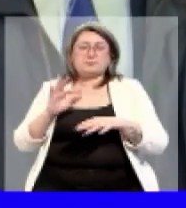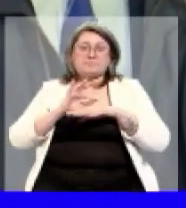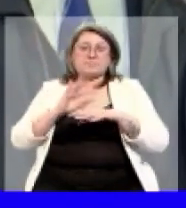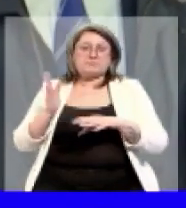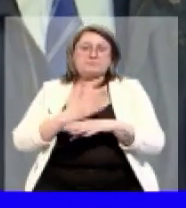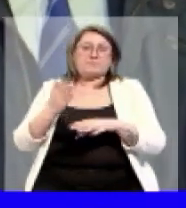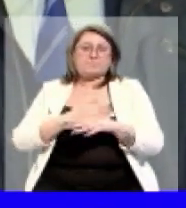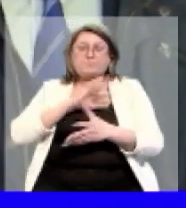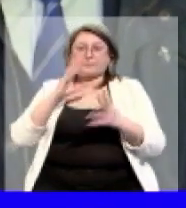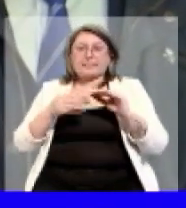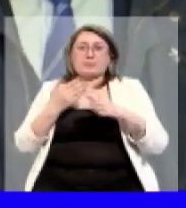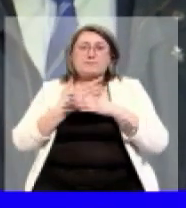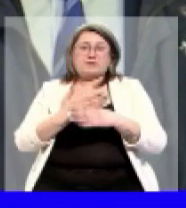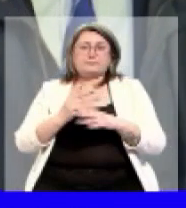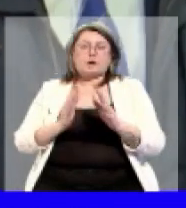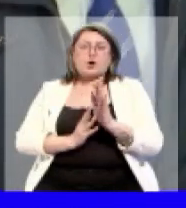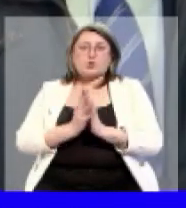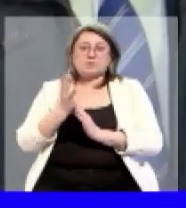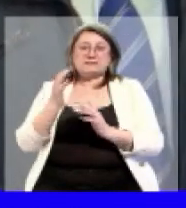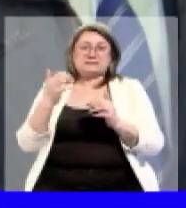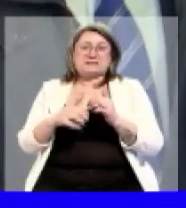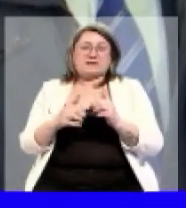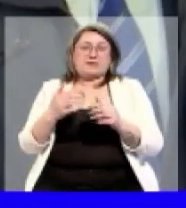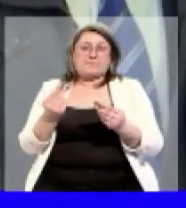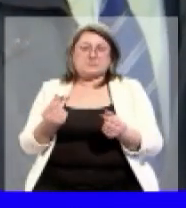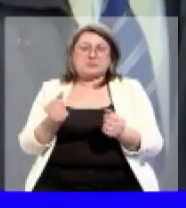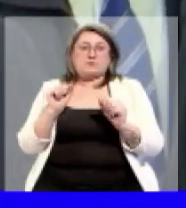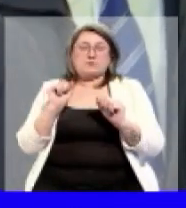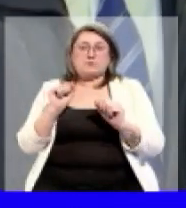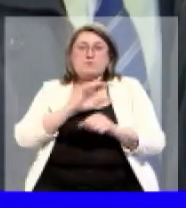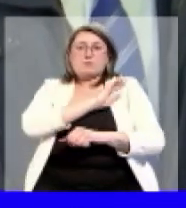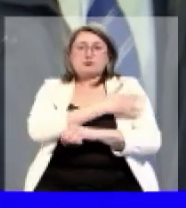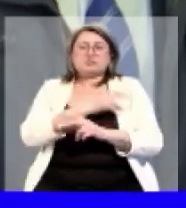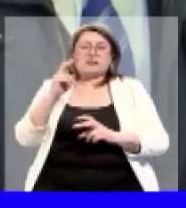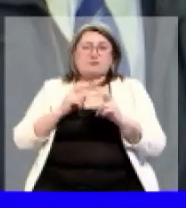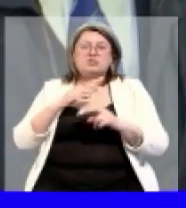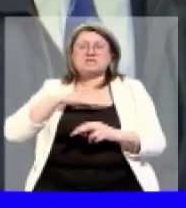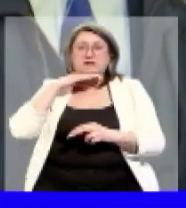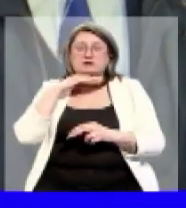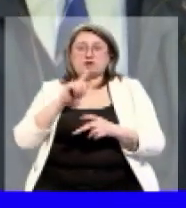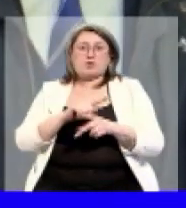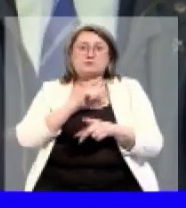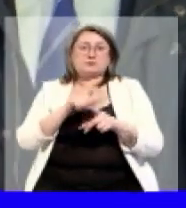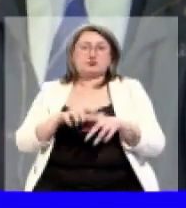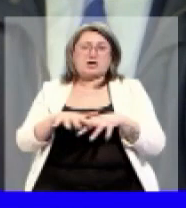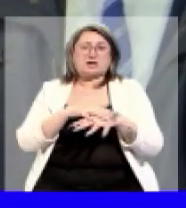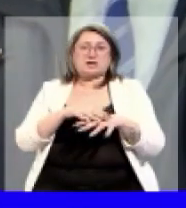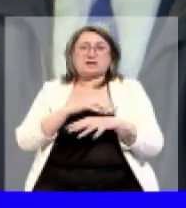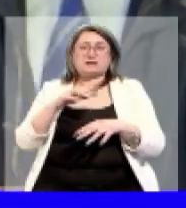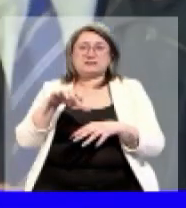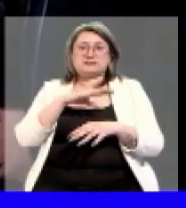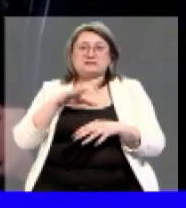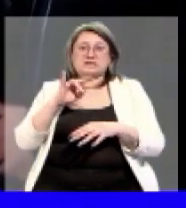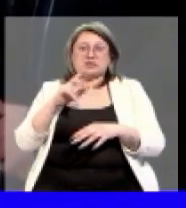қосатындай өнім шығарылады. Зауыттың қуаттылығы ТМД нарығын қамтамасыз етуге жеткілікті. Мұндай өндіріс орны бұрын соңды елімізде қолға